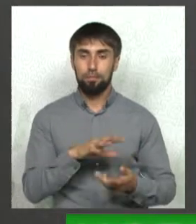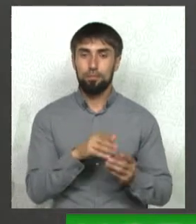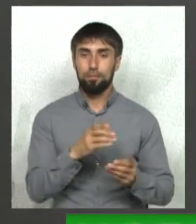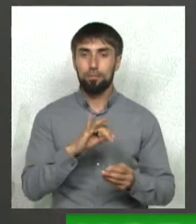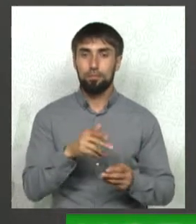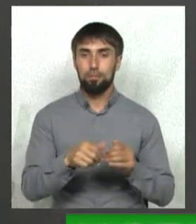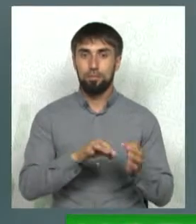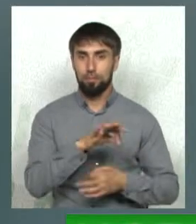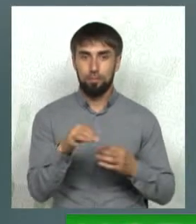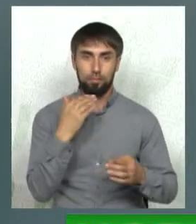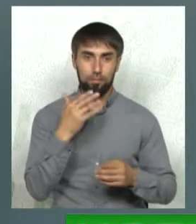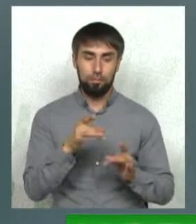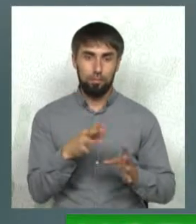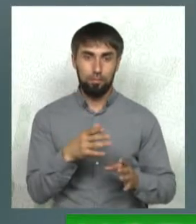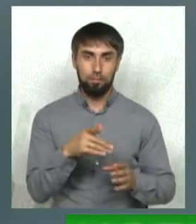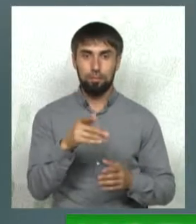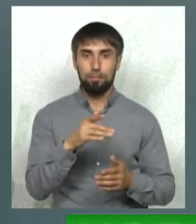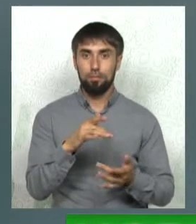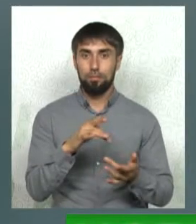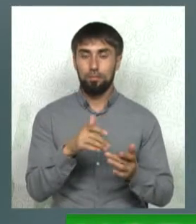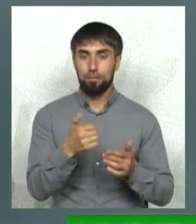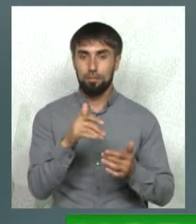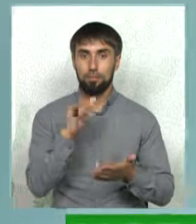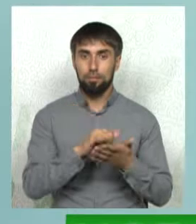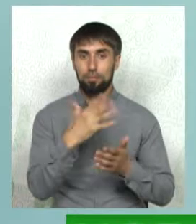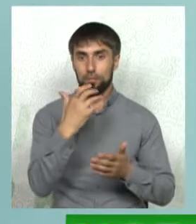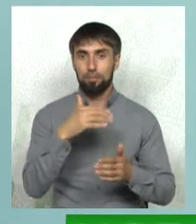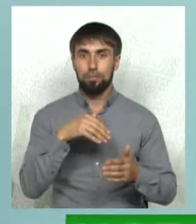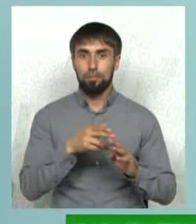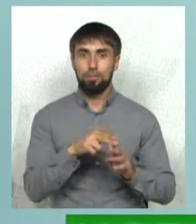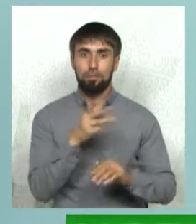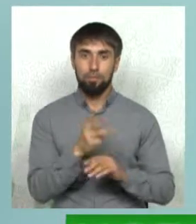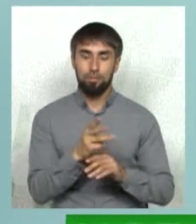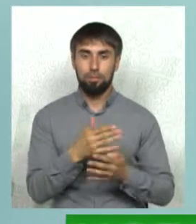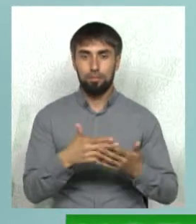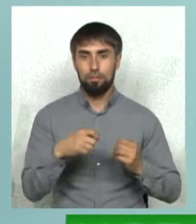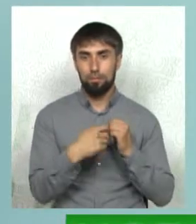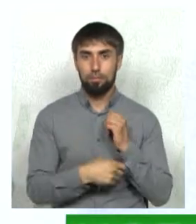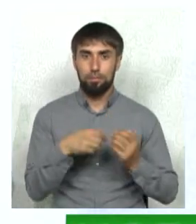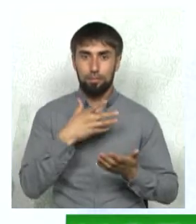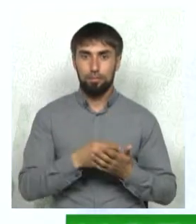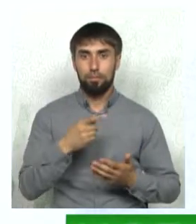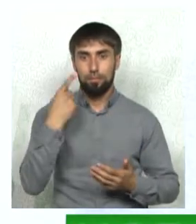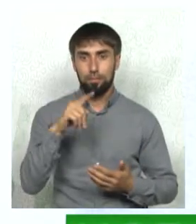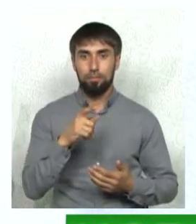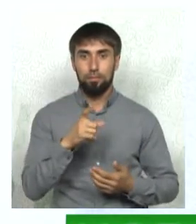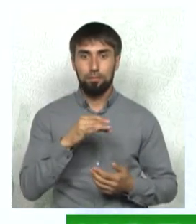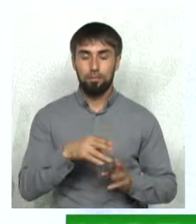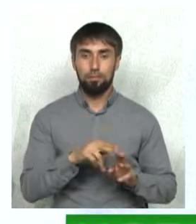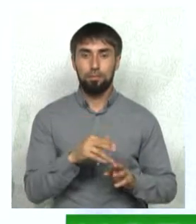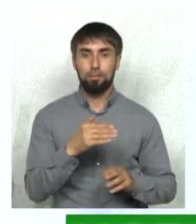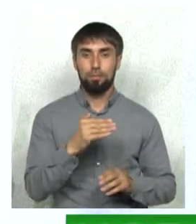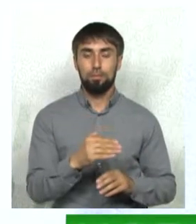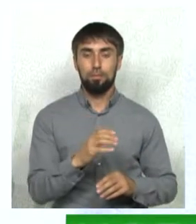проста. Участники на своей странице в Инстаграм выкладывают фото, видео и другие материалы собственного сочинения под хэштегом